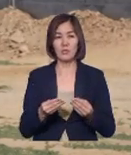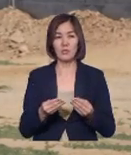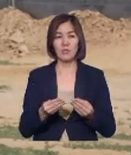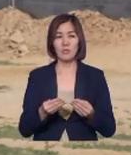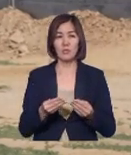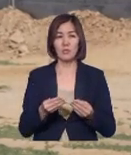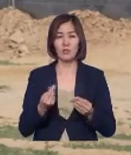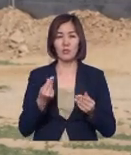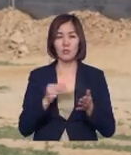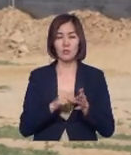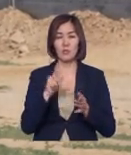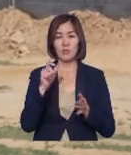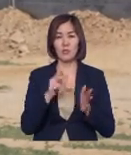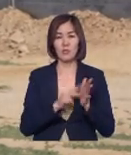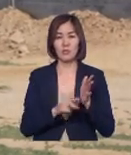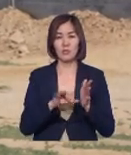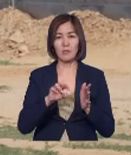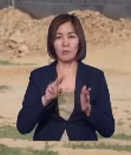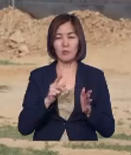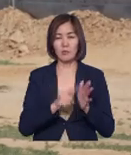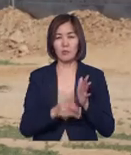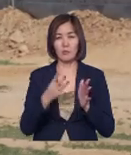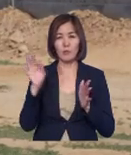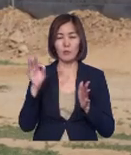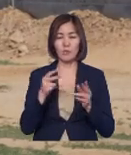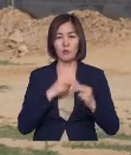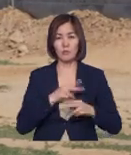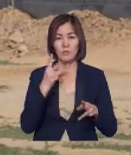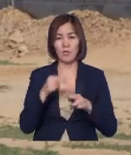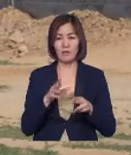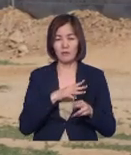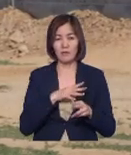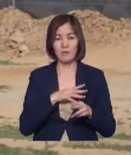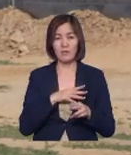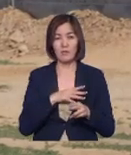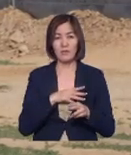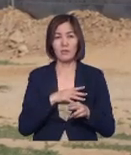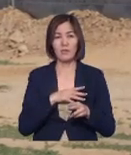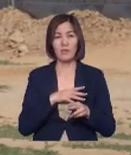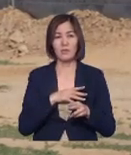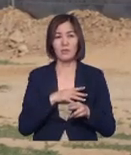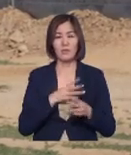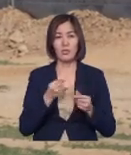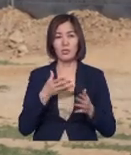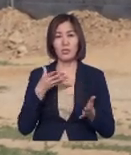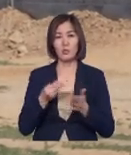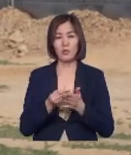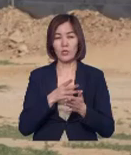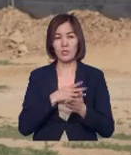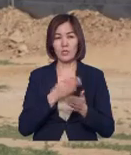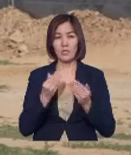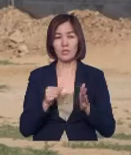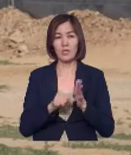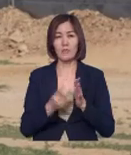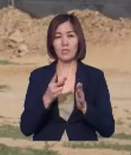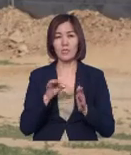игерілген сумма 180 миллион, яғни 74% жұмыстар бәрі аяқталды. Соған жаңағы ақша төленді. Қазіргі таңда бізде